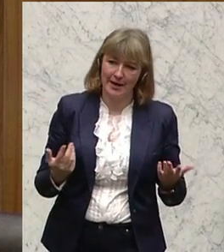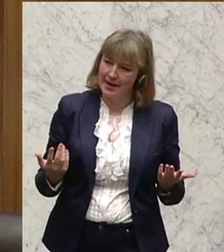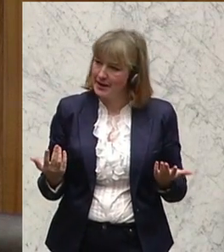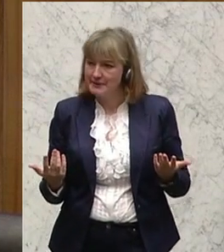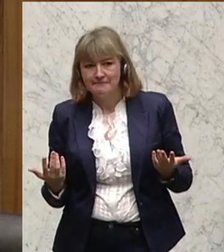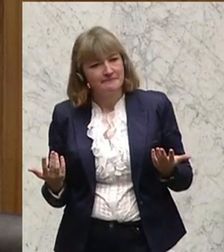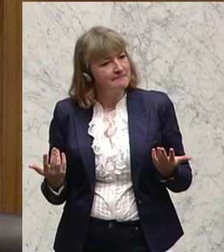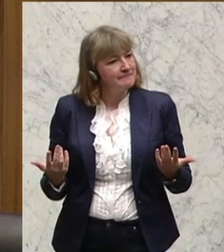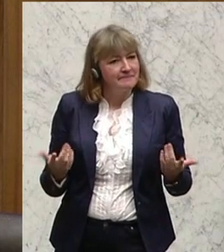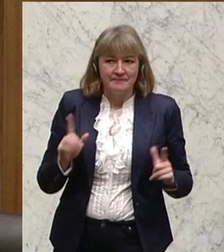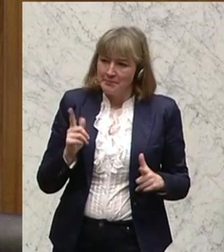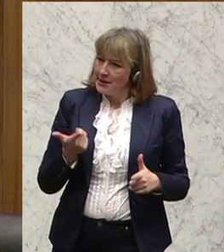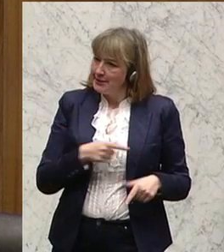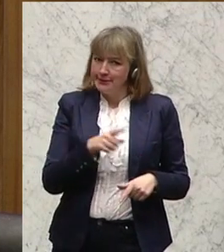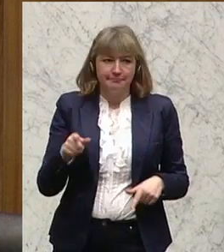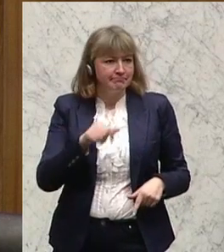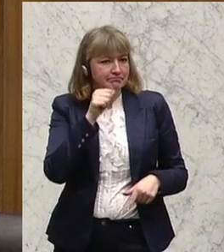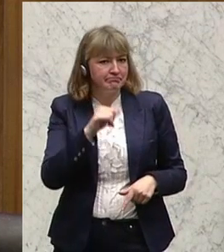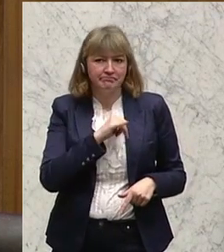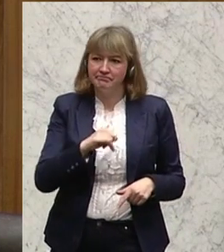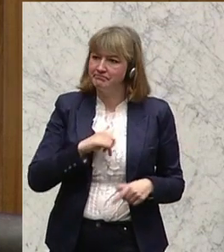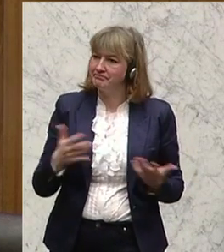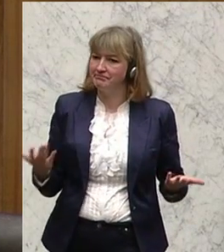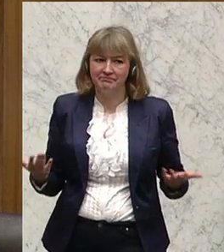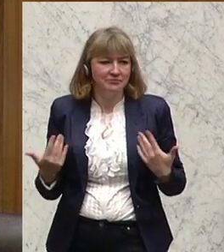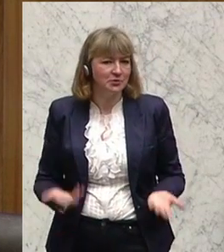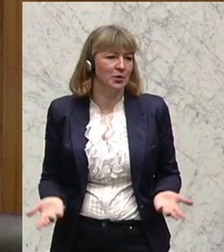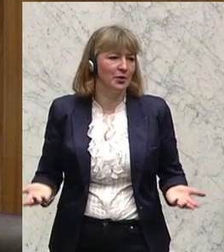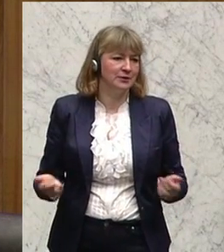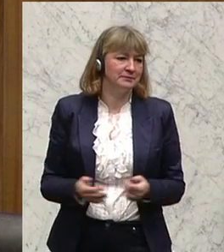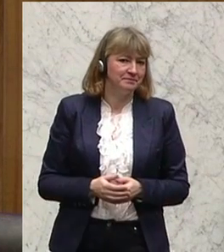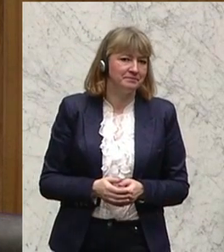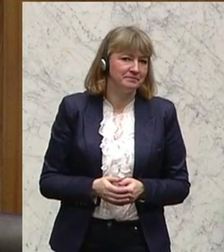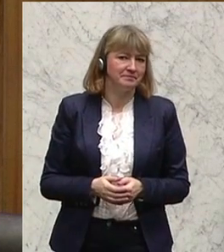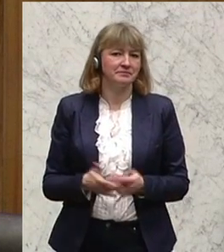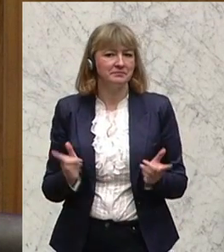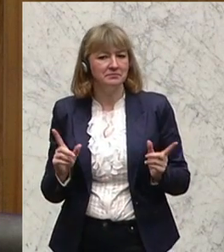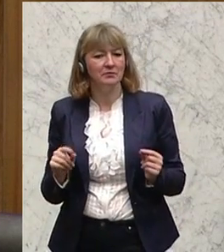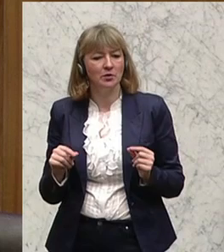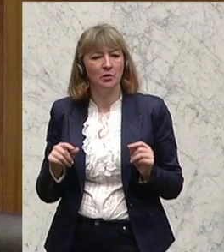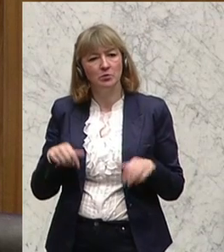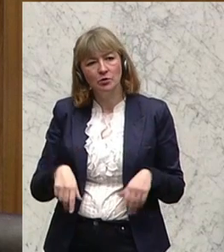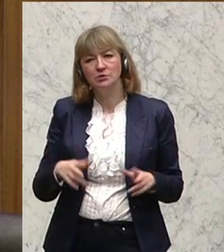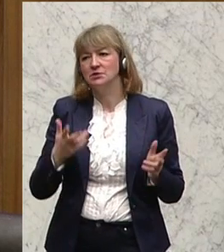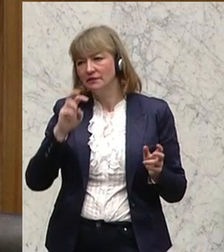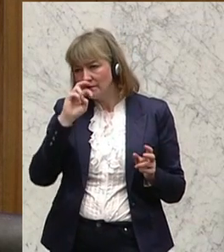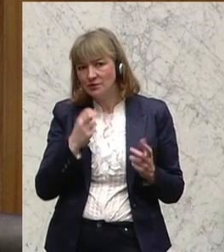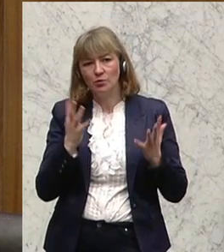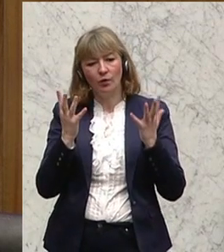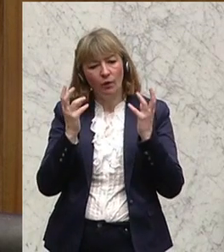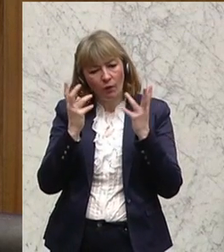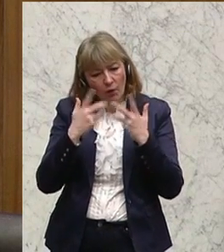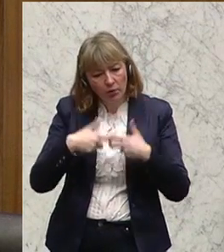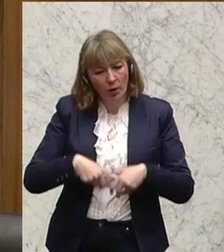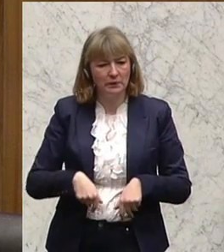hat kein großes Interesse gefunden. Das ist nun mal so. Das heißt, letztlich muss man hier wirklich versuchen, einen Kompromiss zu finden